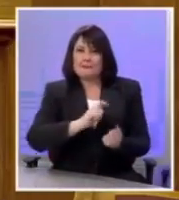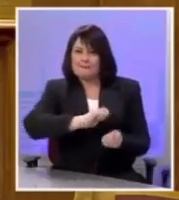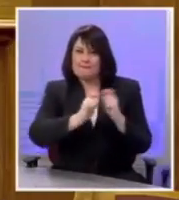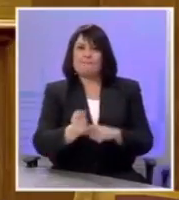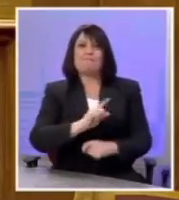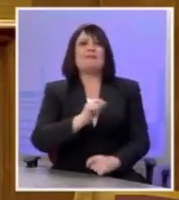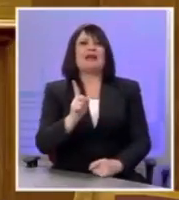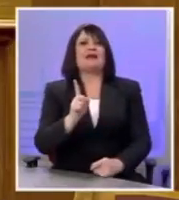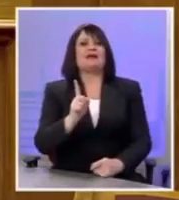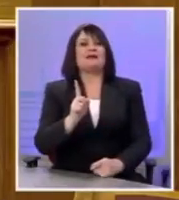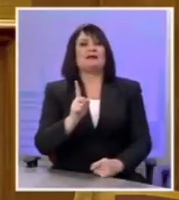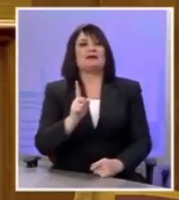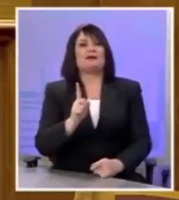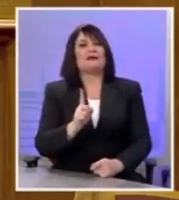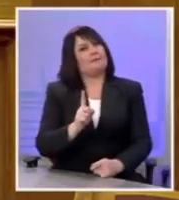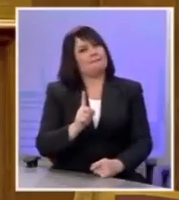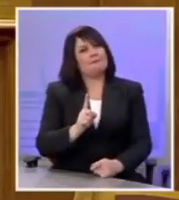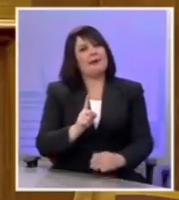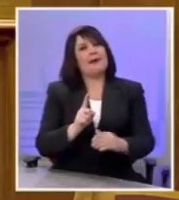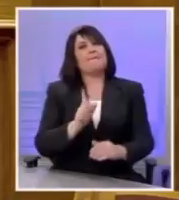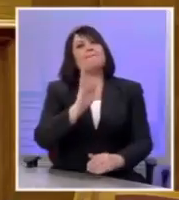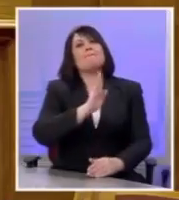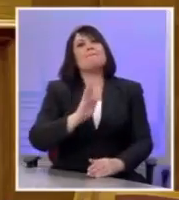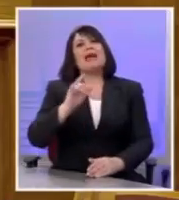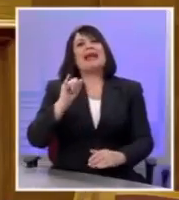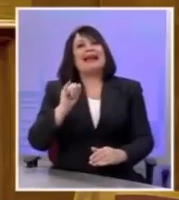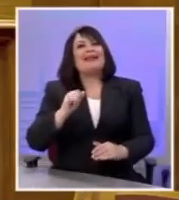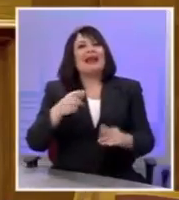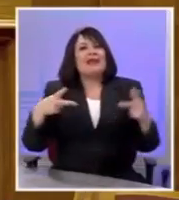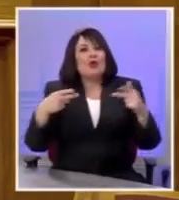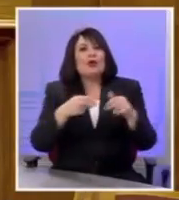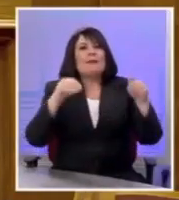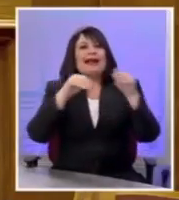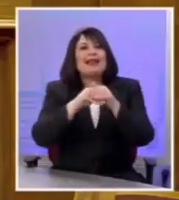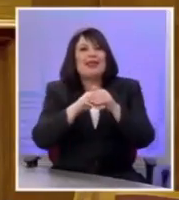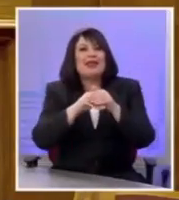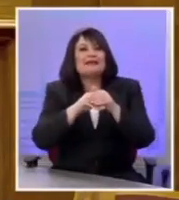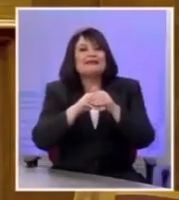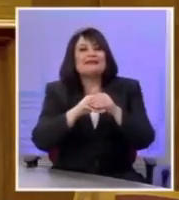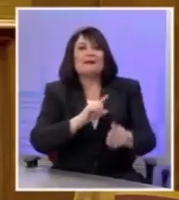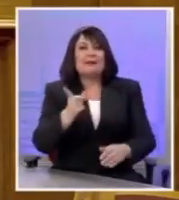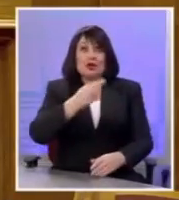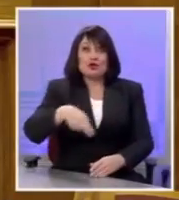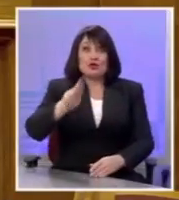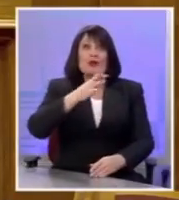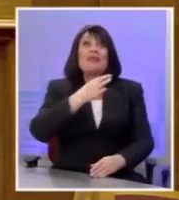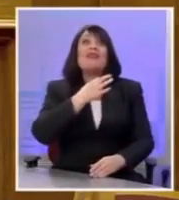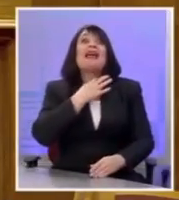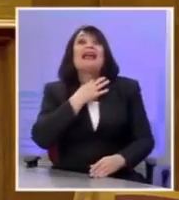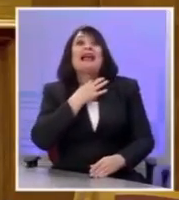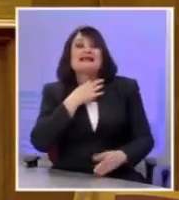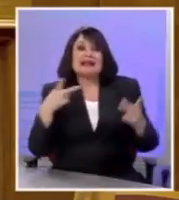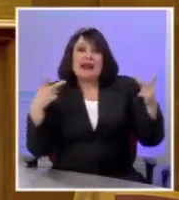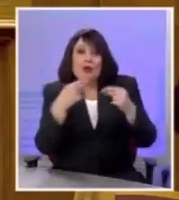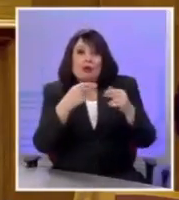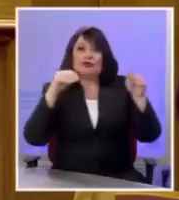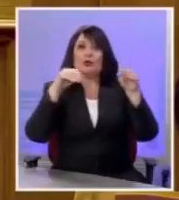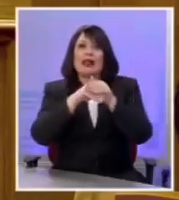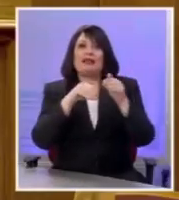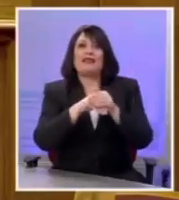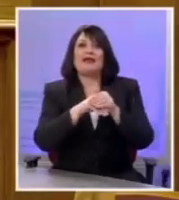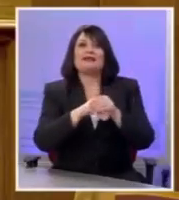μετατρέψουμε και να μπουν στο bail-in. Και έχουμε το μεγάλο ευτύχημα ότι στη Eurobank δεν χρειάζεται bail-in και χρειάζεται